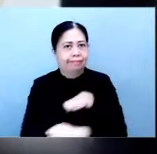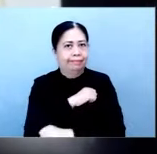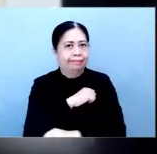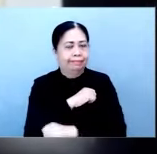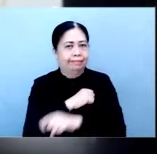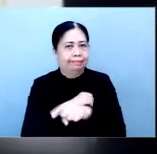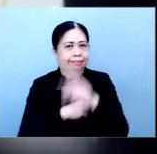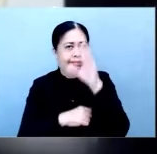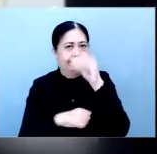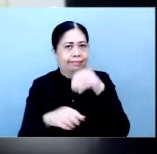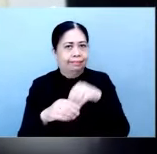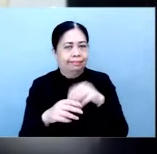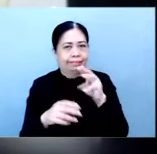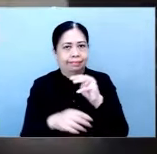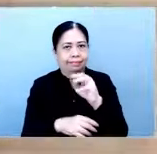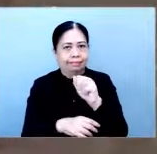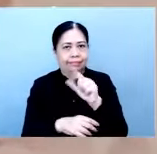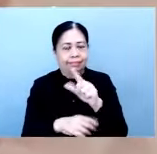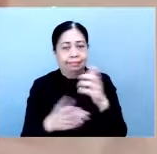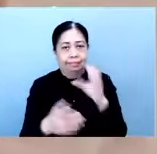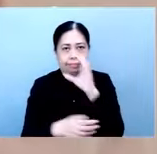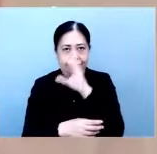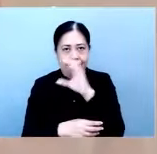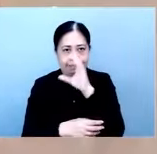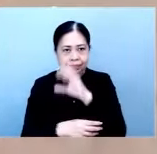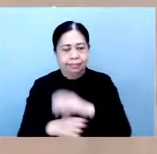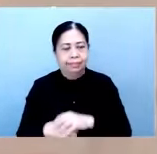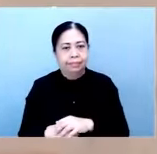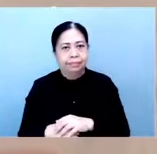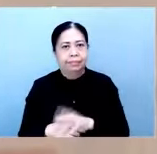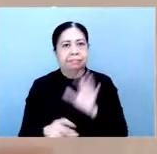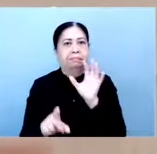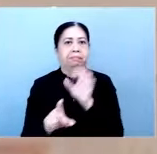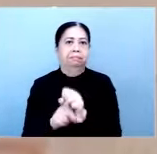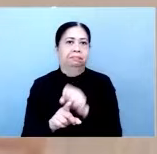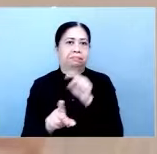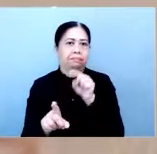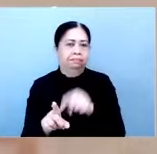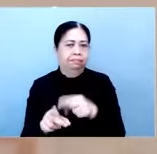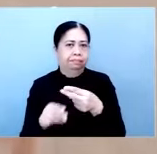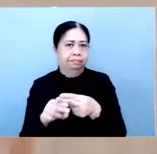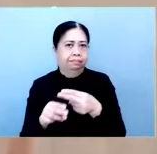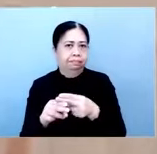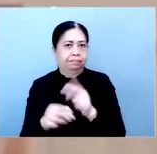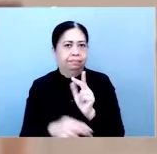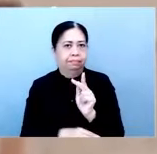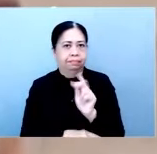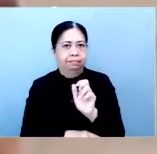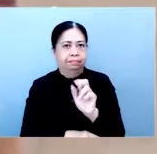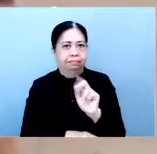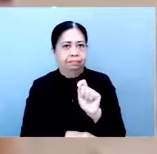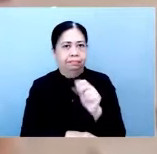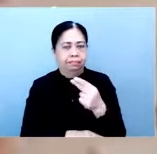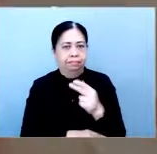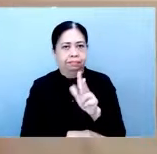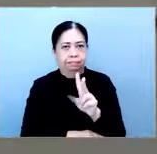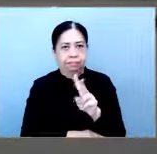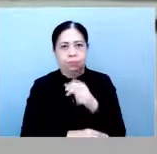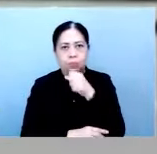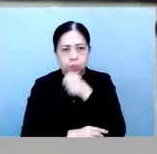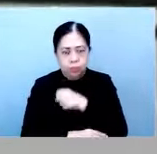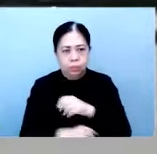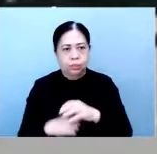isang lalaki sa isang mall sa Cebu City. Agad na aresto ang suspect na kinilalang si Kenneth Corelio, 32